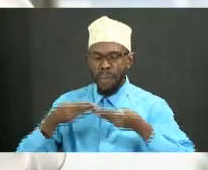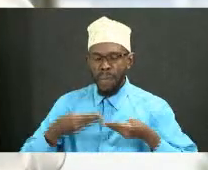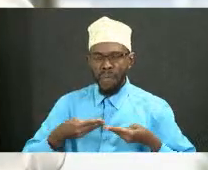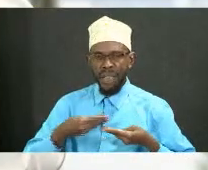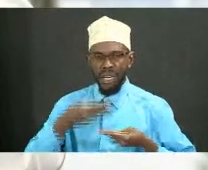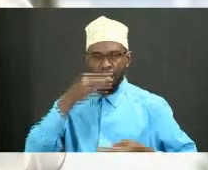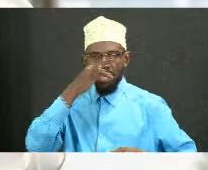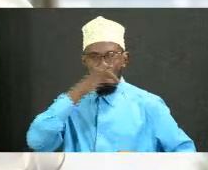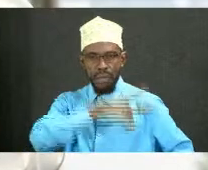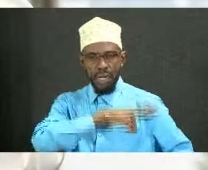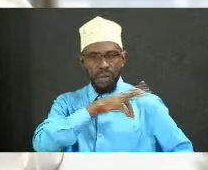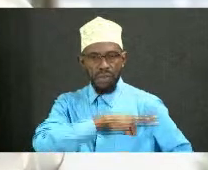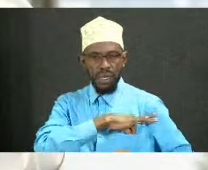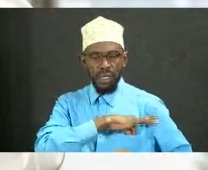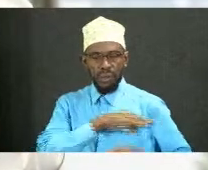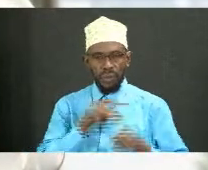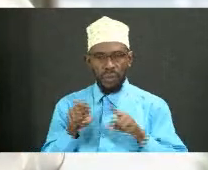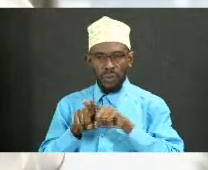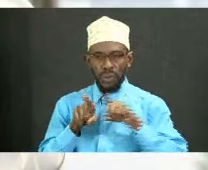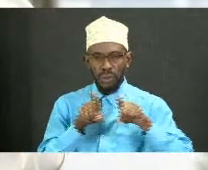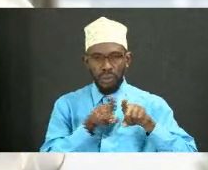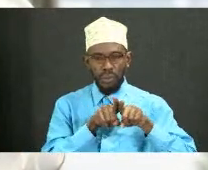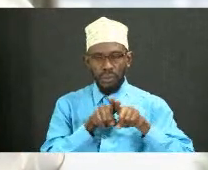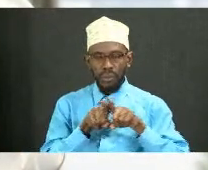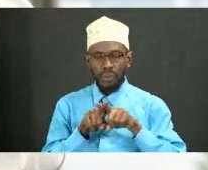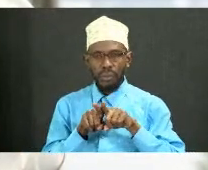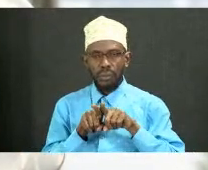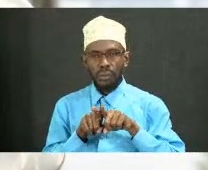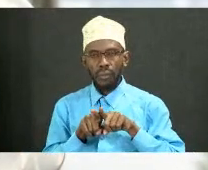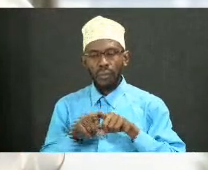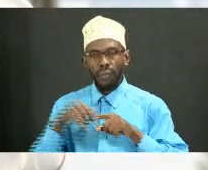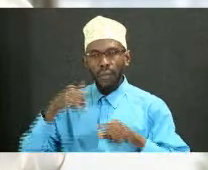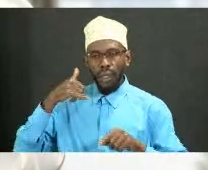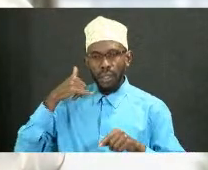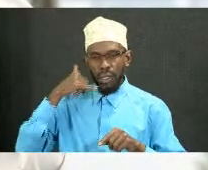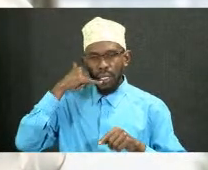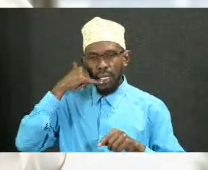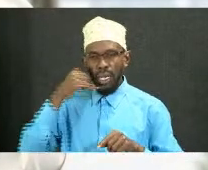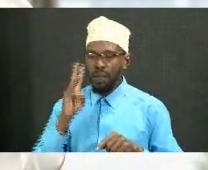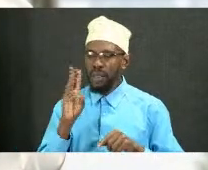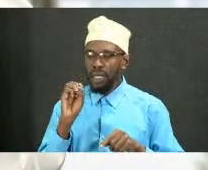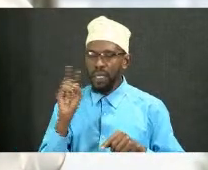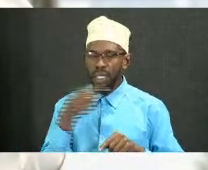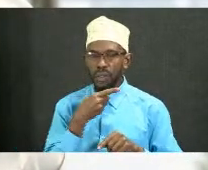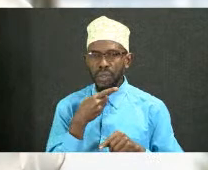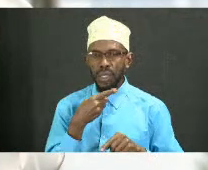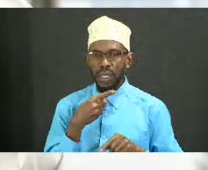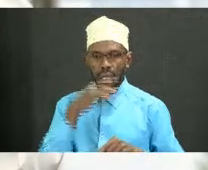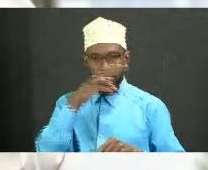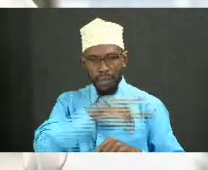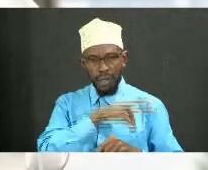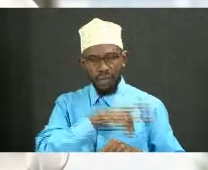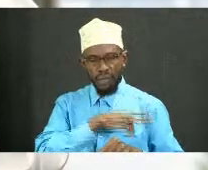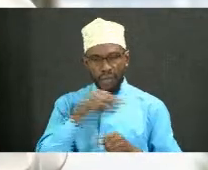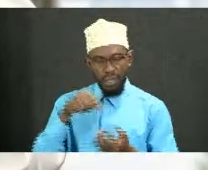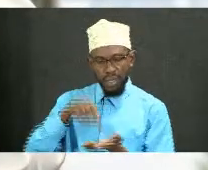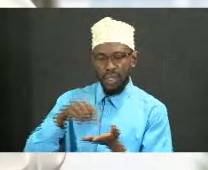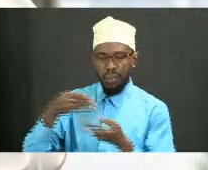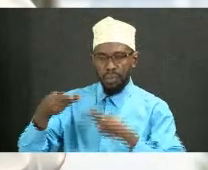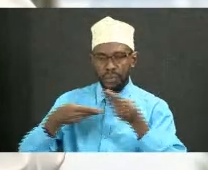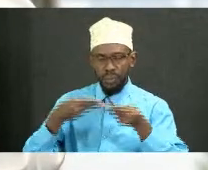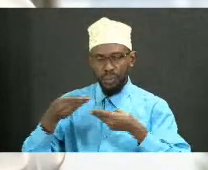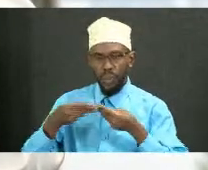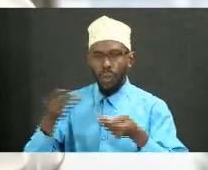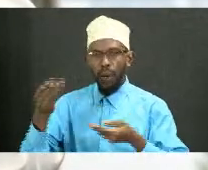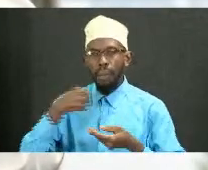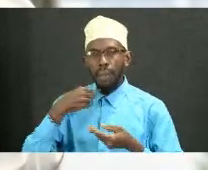inakuletea pato, naam. Lakini pia vile vile yaweza kuwa ni simu ya 1,030 inakufaa kufanya hiyo shughuli yako.